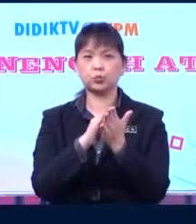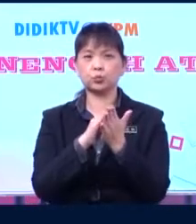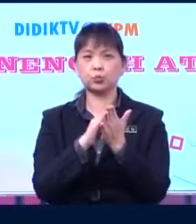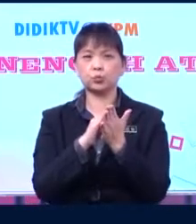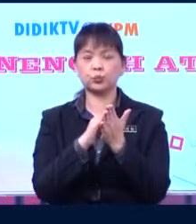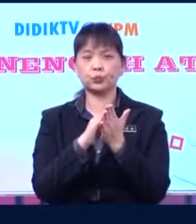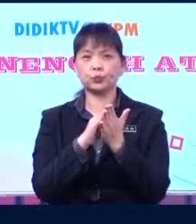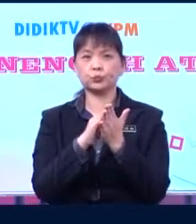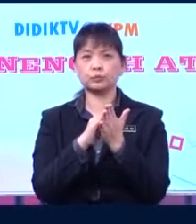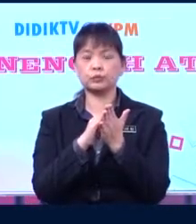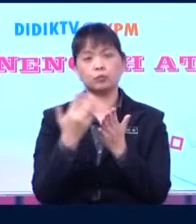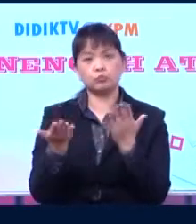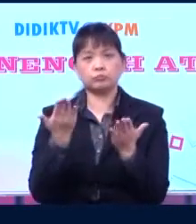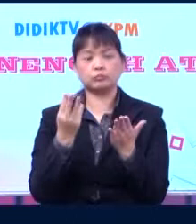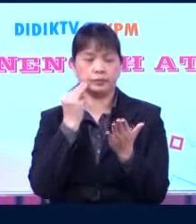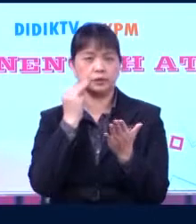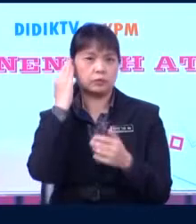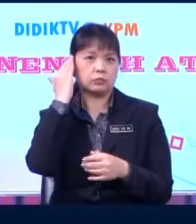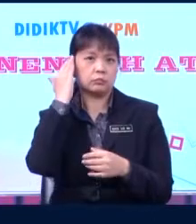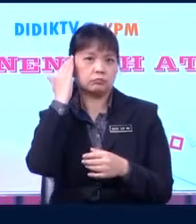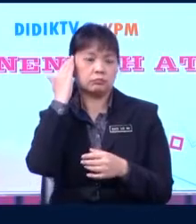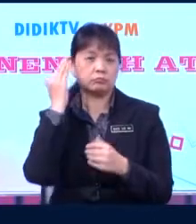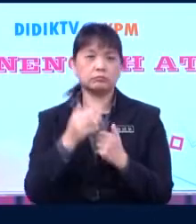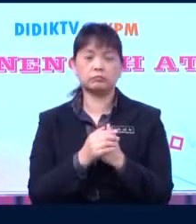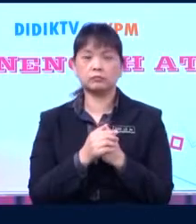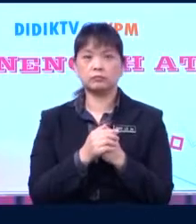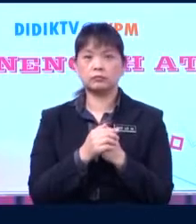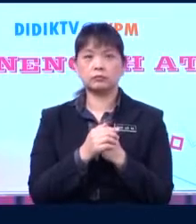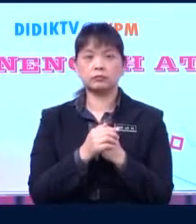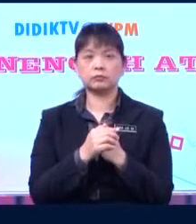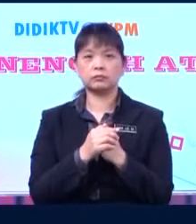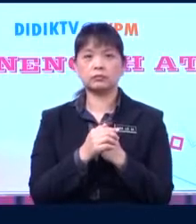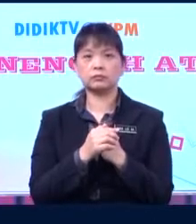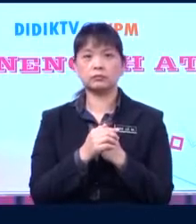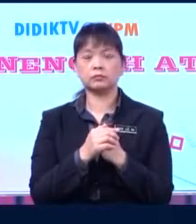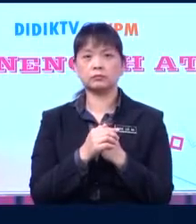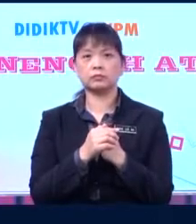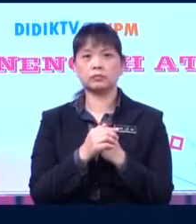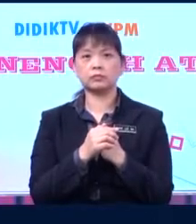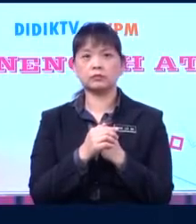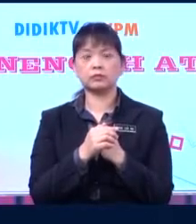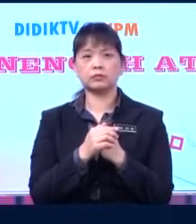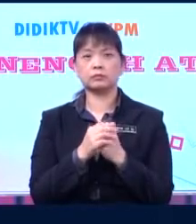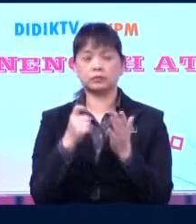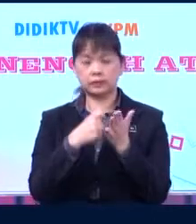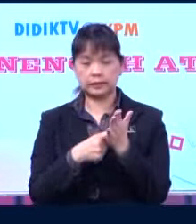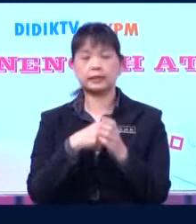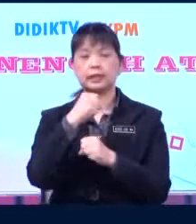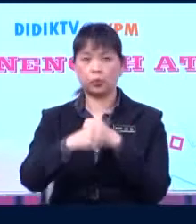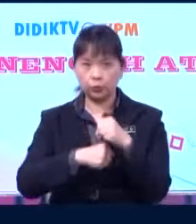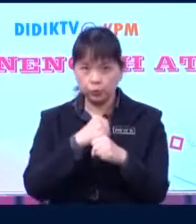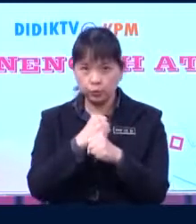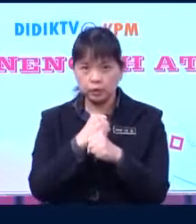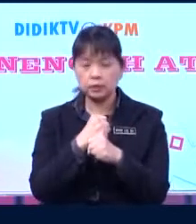kalau tahu ke nilai tahunan itu yang dibayar secara total 12bulan nasibku Oke terima